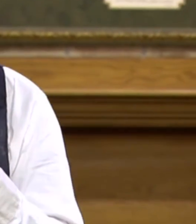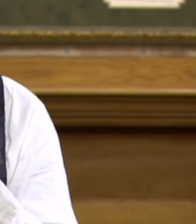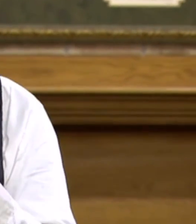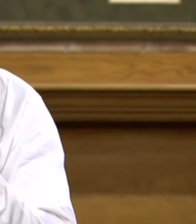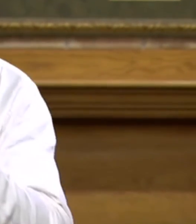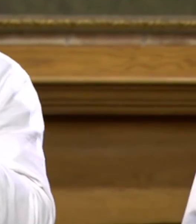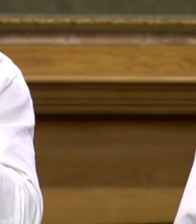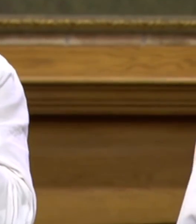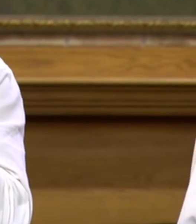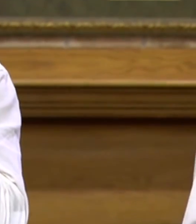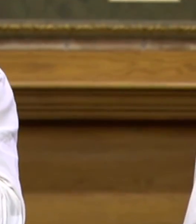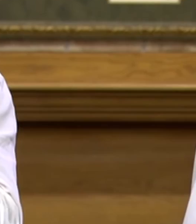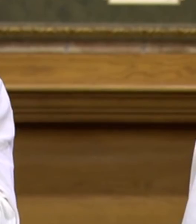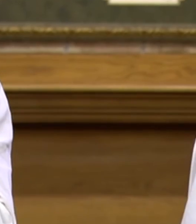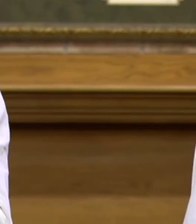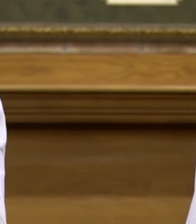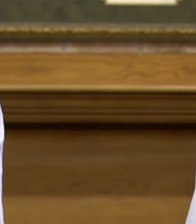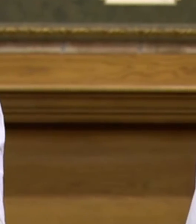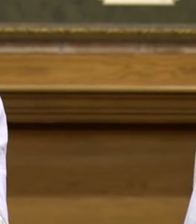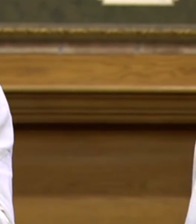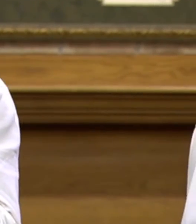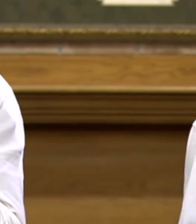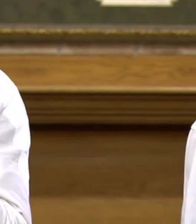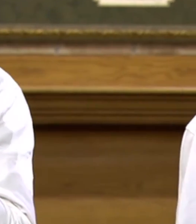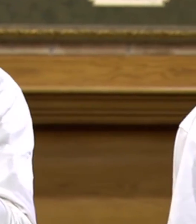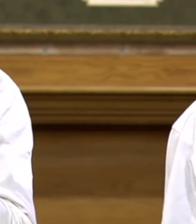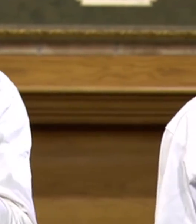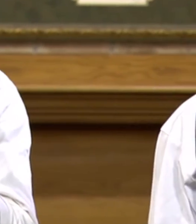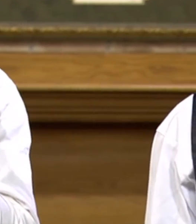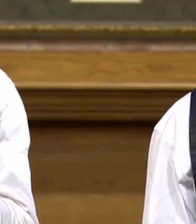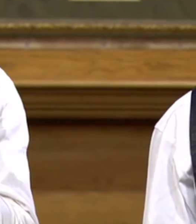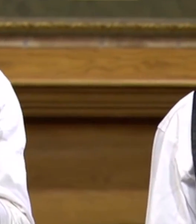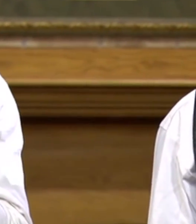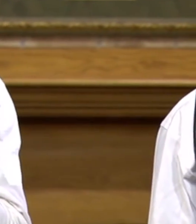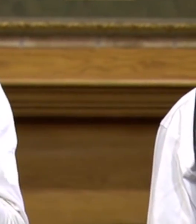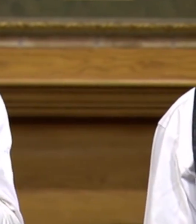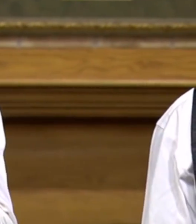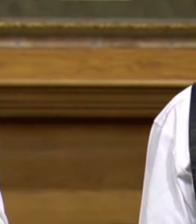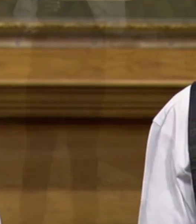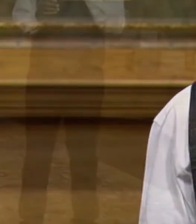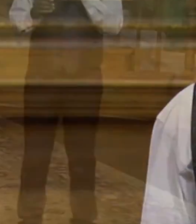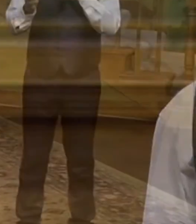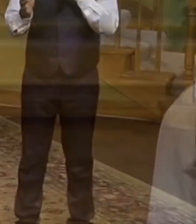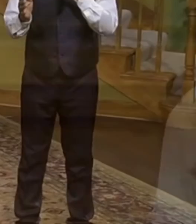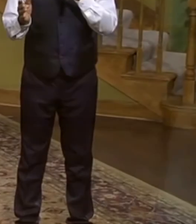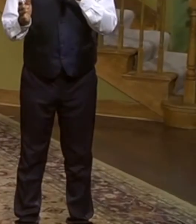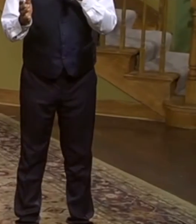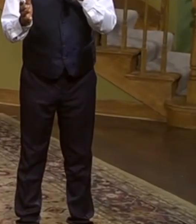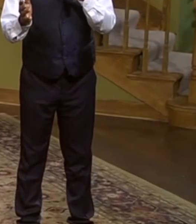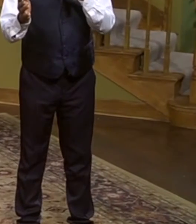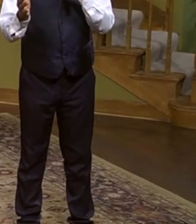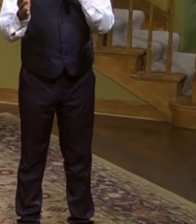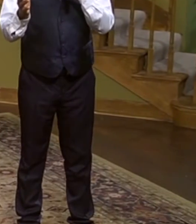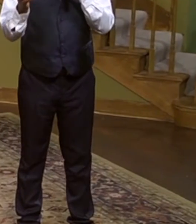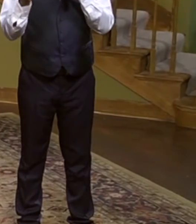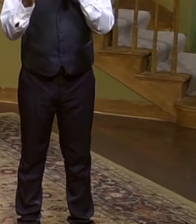moi, pour que par Jésus je sois justifié. Par le doux nom de Jésus, que par